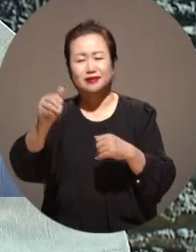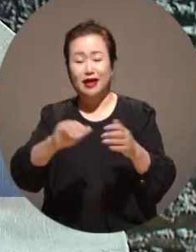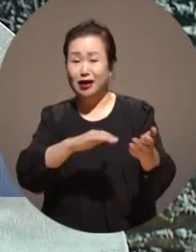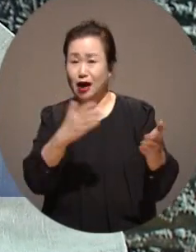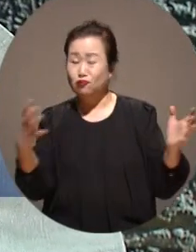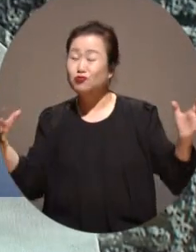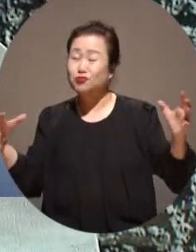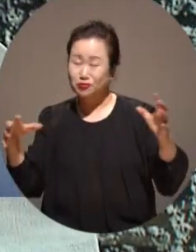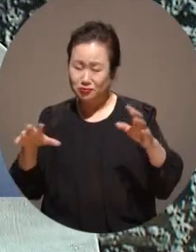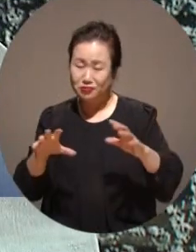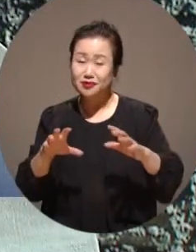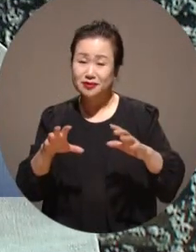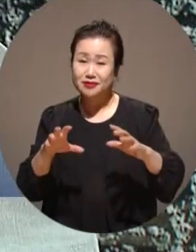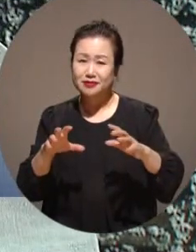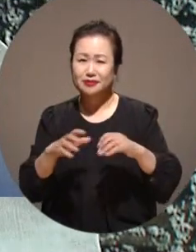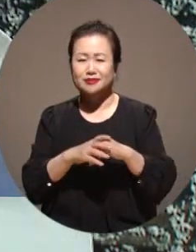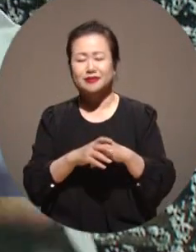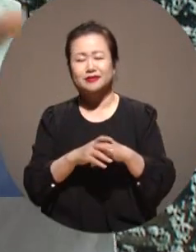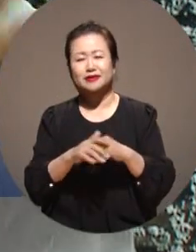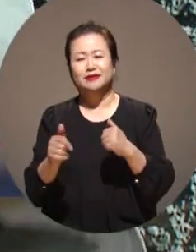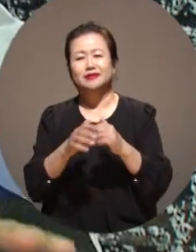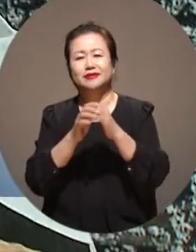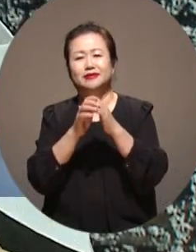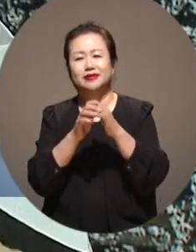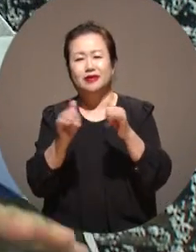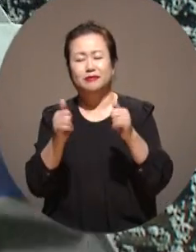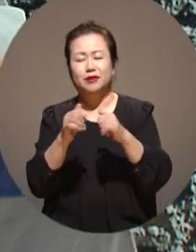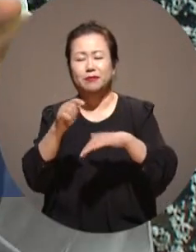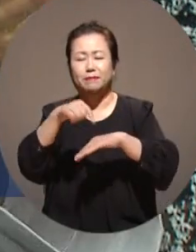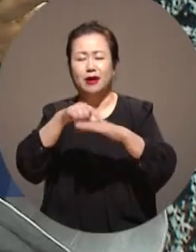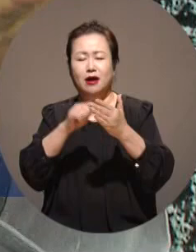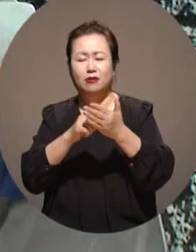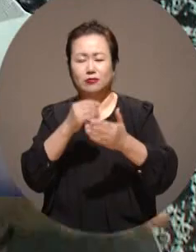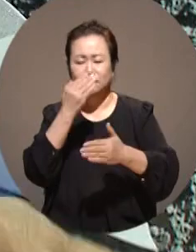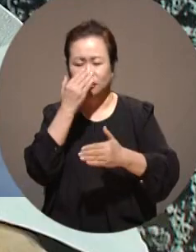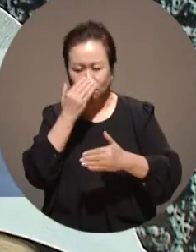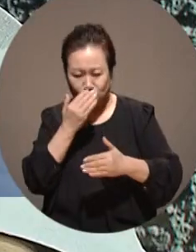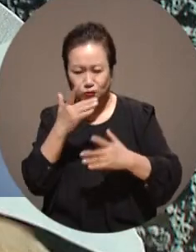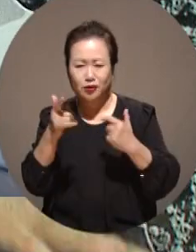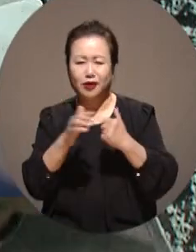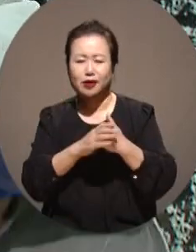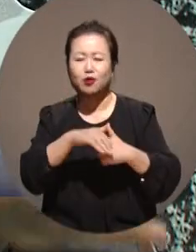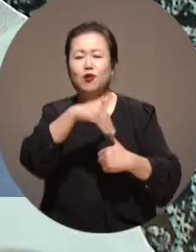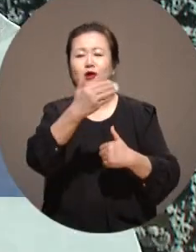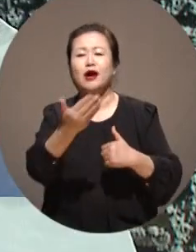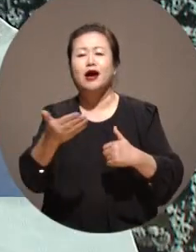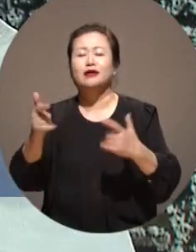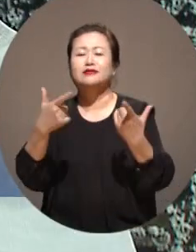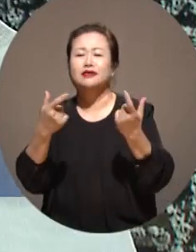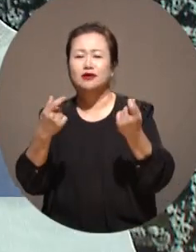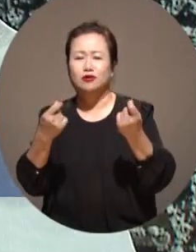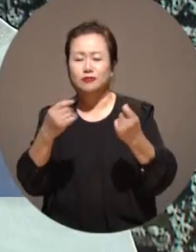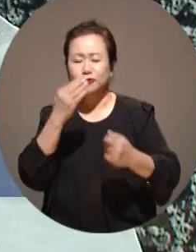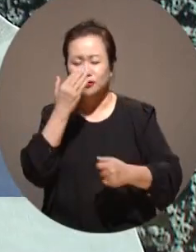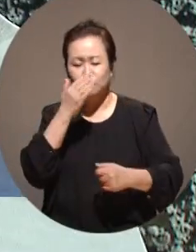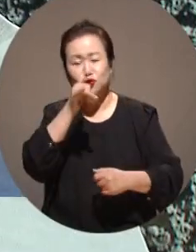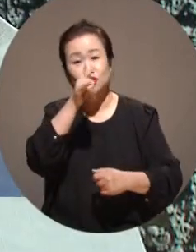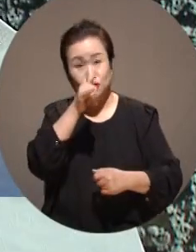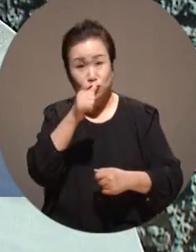강으로 다 내려오게 되어 있거든요 군자는 하심을 해가지고 강처럼 나차가